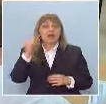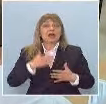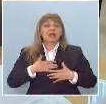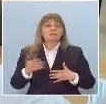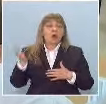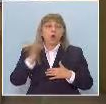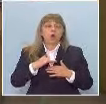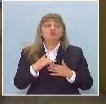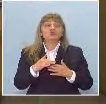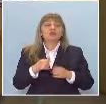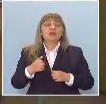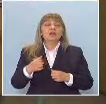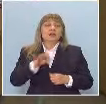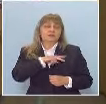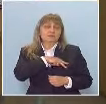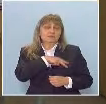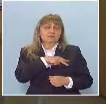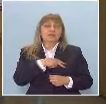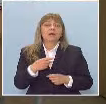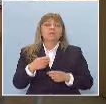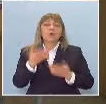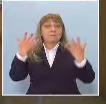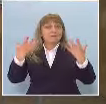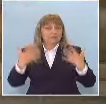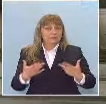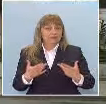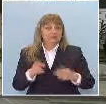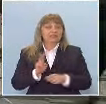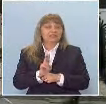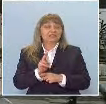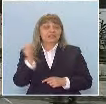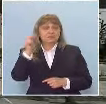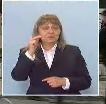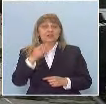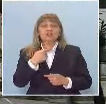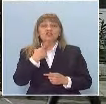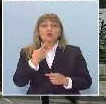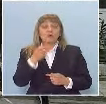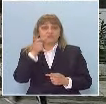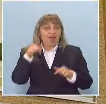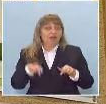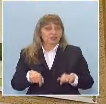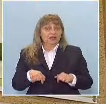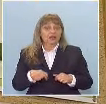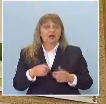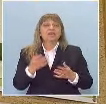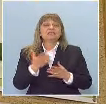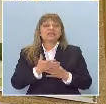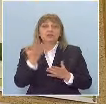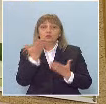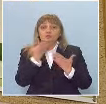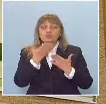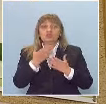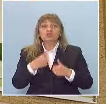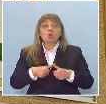шампиони по ментална аритметика. 12 българчета, 7 от които от Варна. Средно училище Любен Каравелов в квартала Спарухово празнува